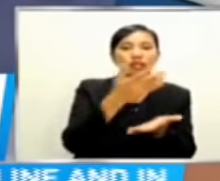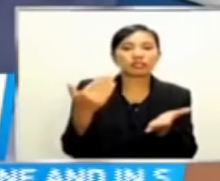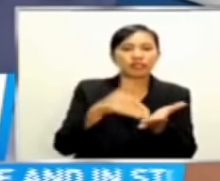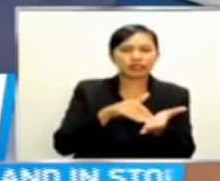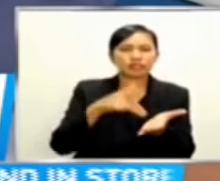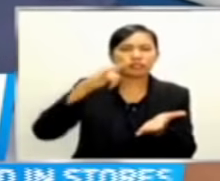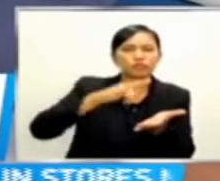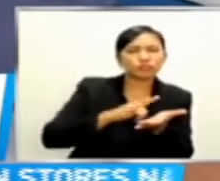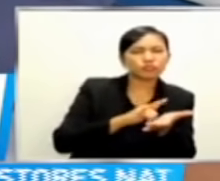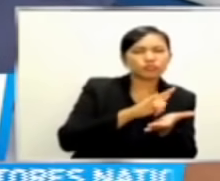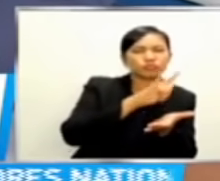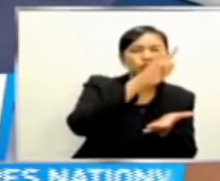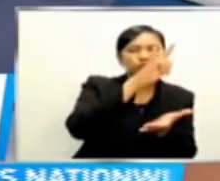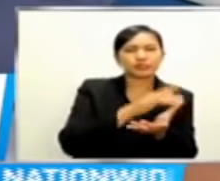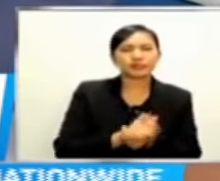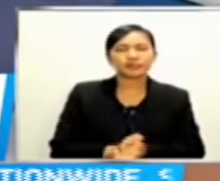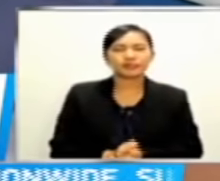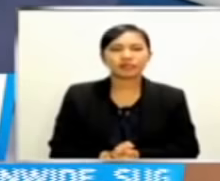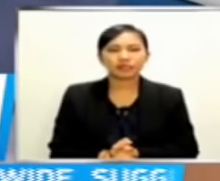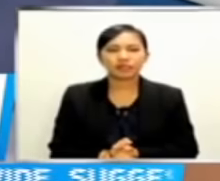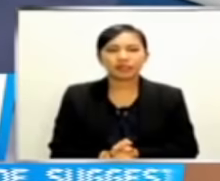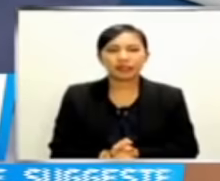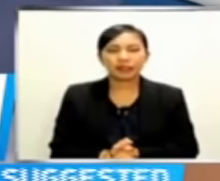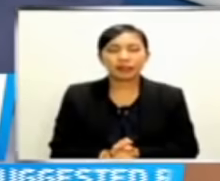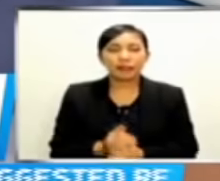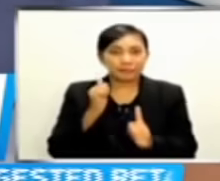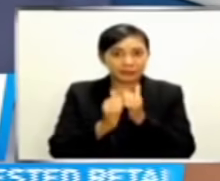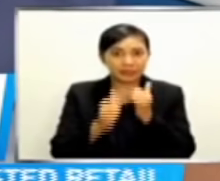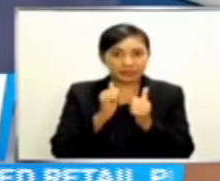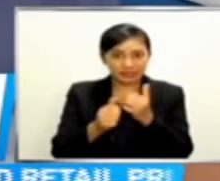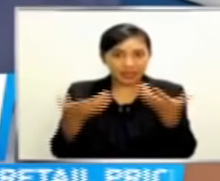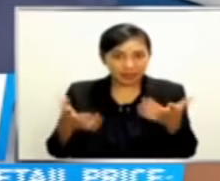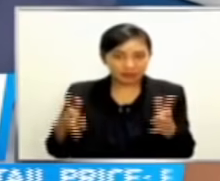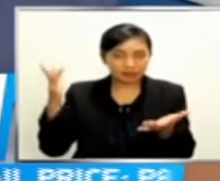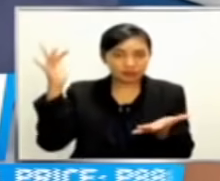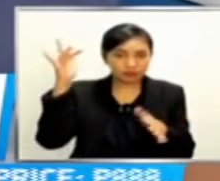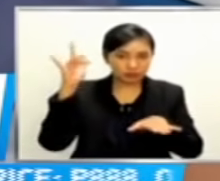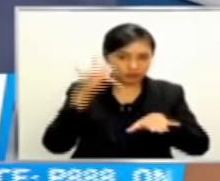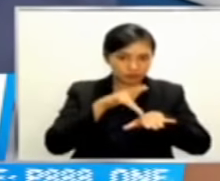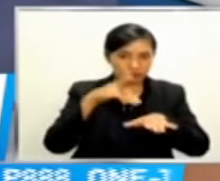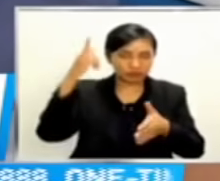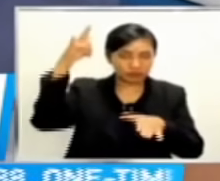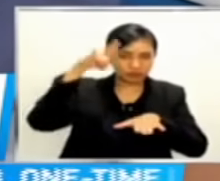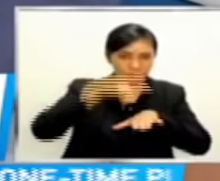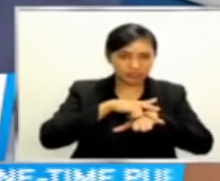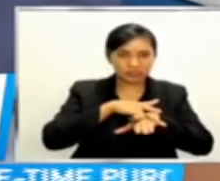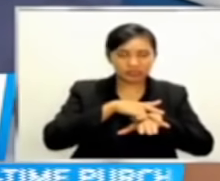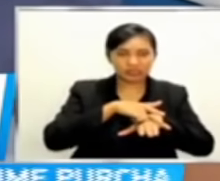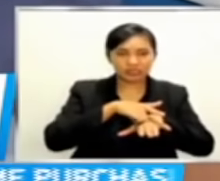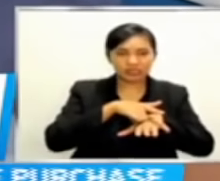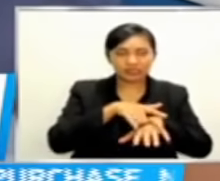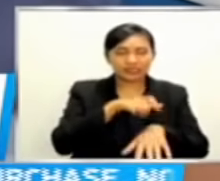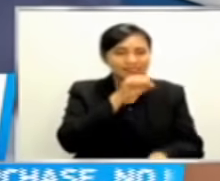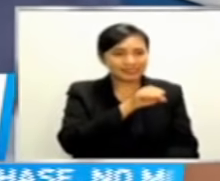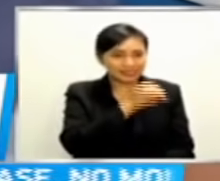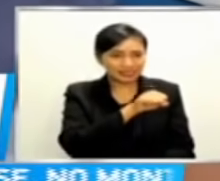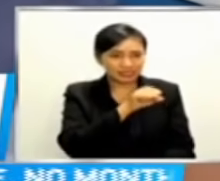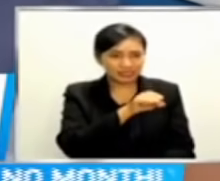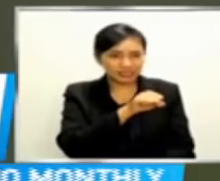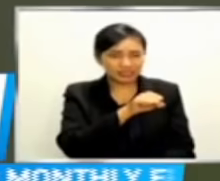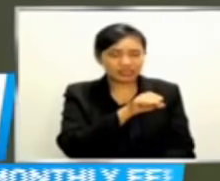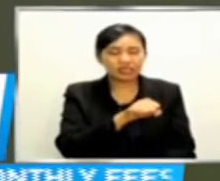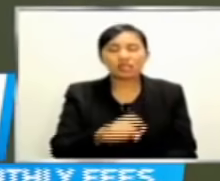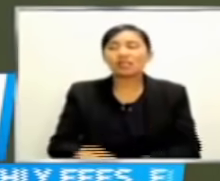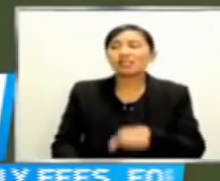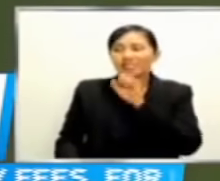sabihin yung gulong nakalapag na? Oo, nakabreak talaga, ma'am. Kasi nandun ako sa bintana ulit. So nakalapag talaga? Oo, nakalapag